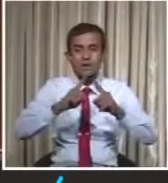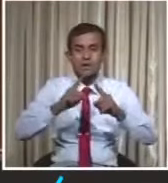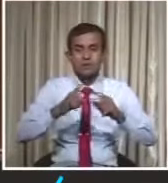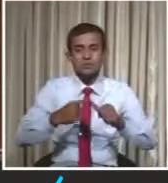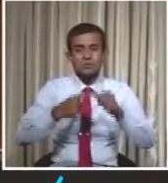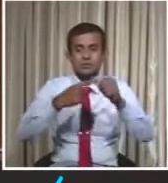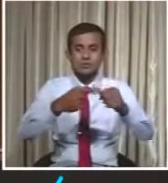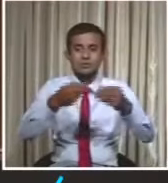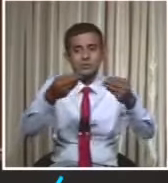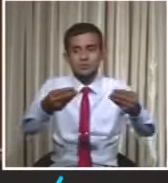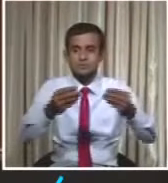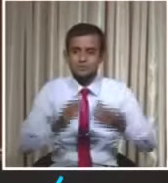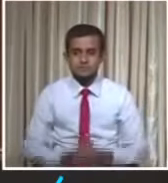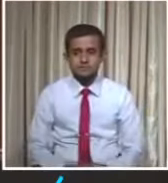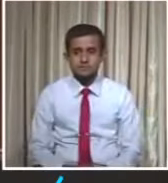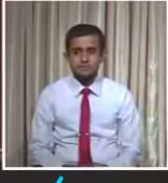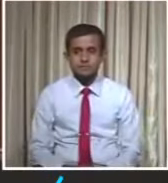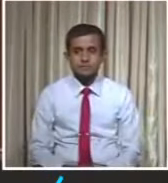उत्तर दे